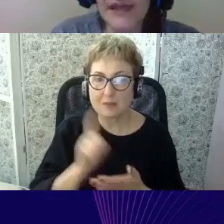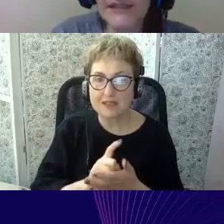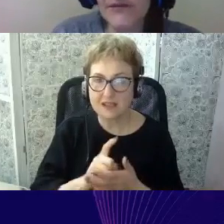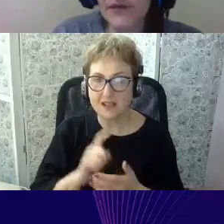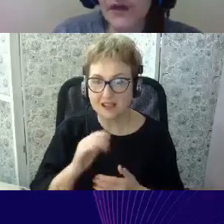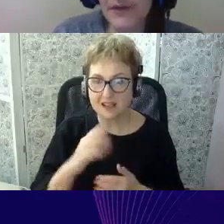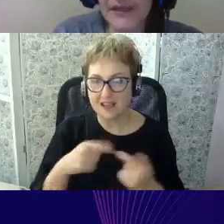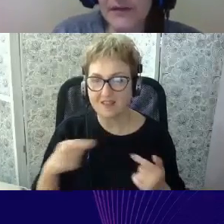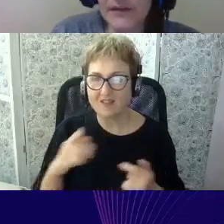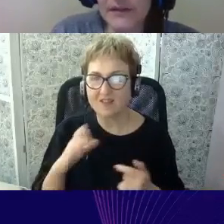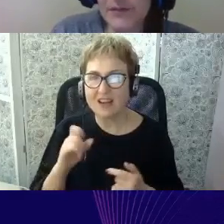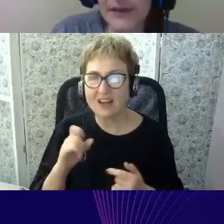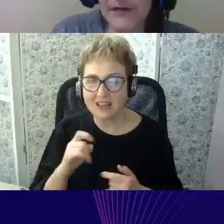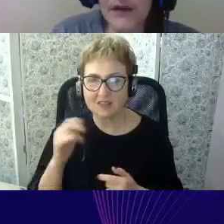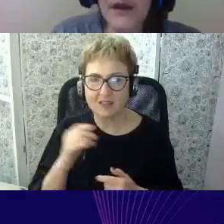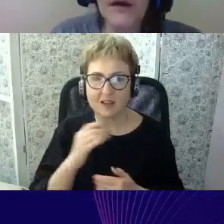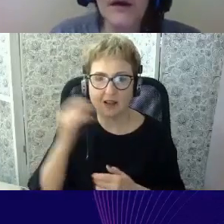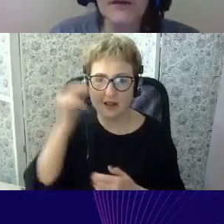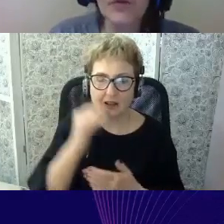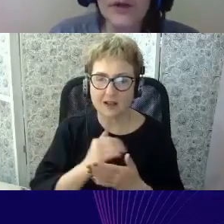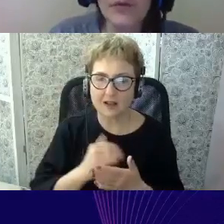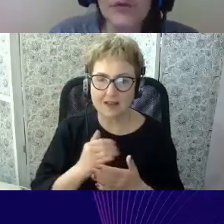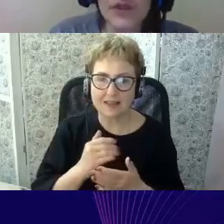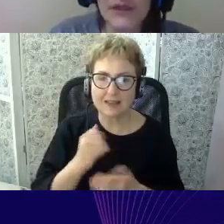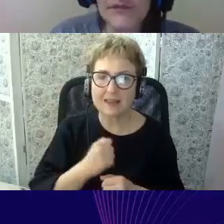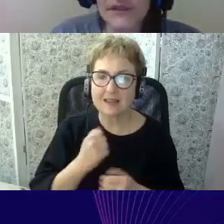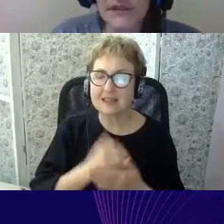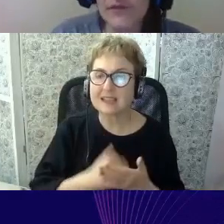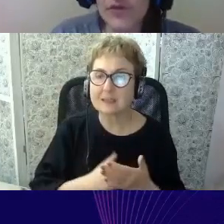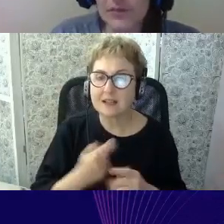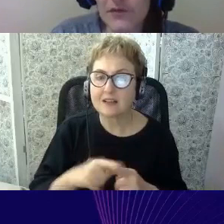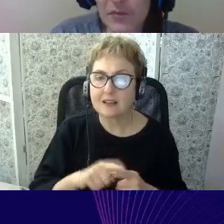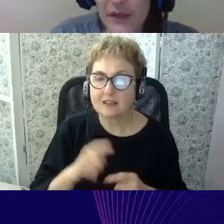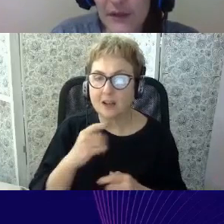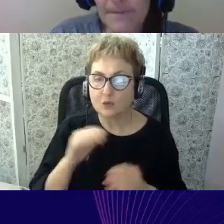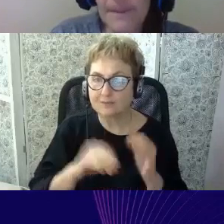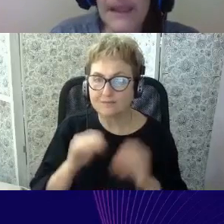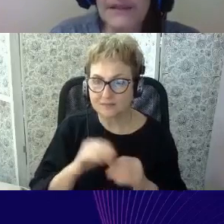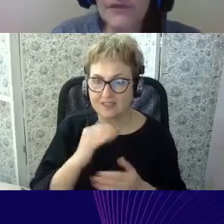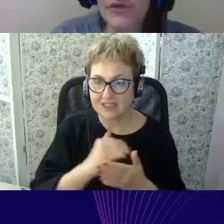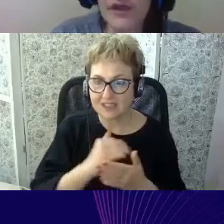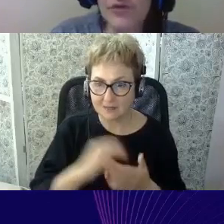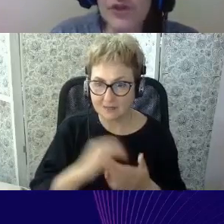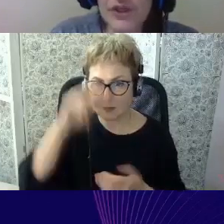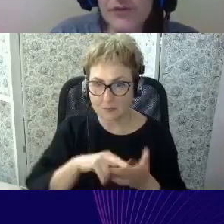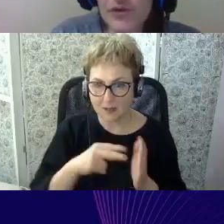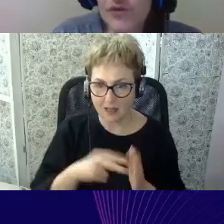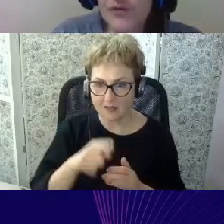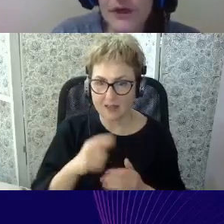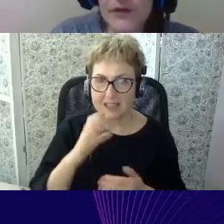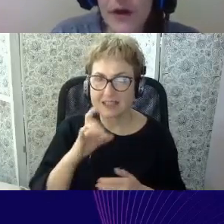и вариативного компонента дисциплин, которые утверждаются в составе учебного плана. Эти сроки